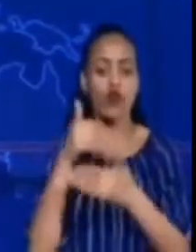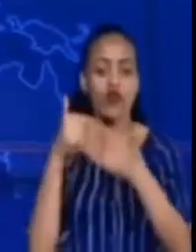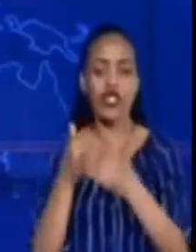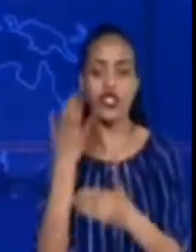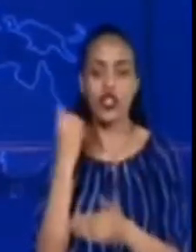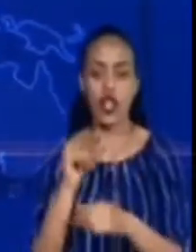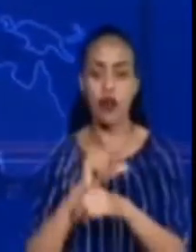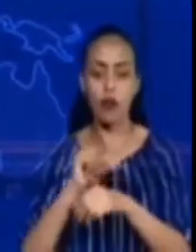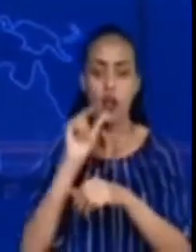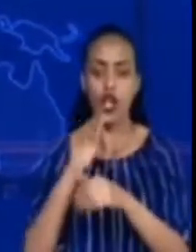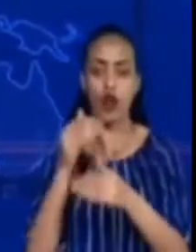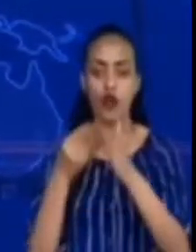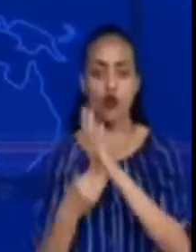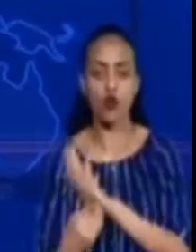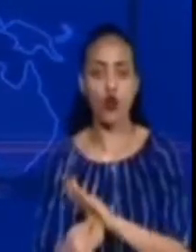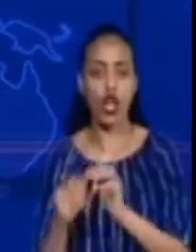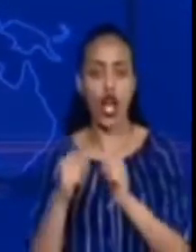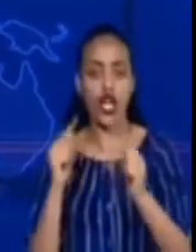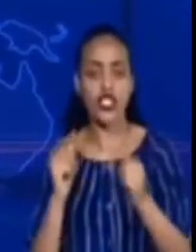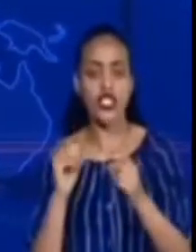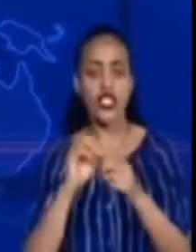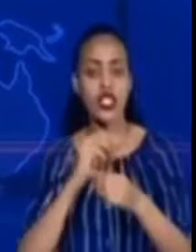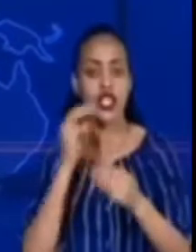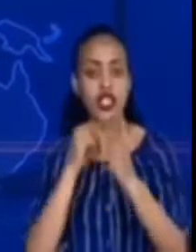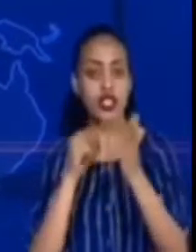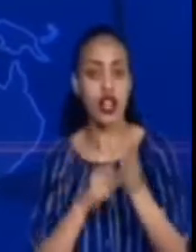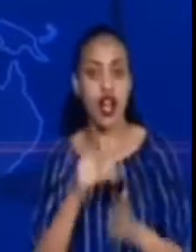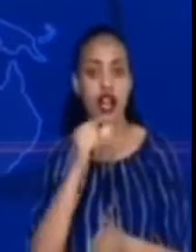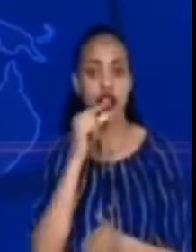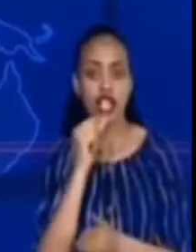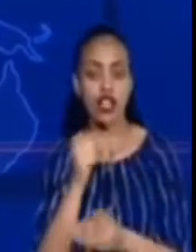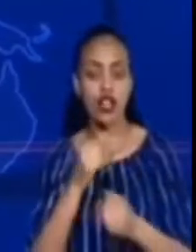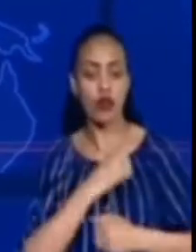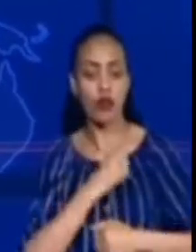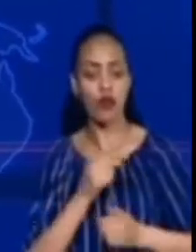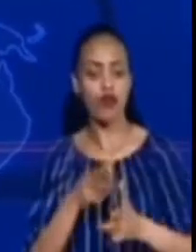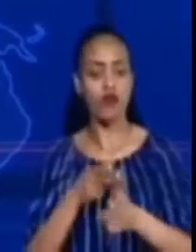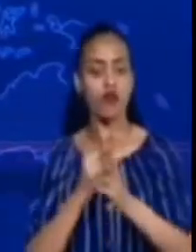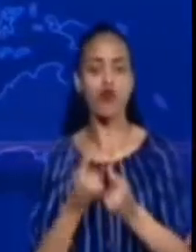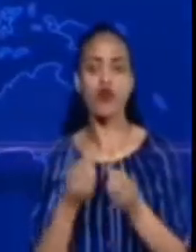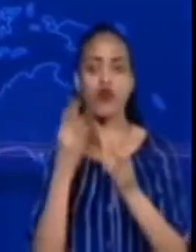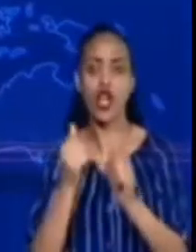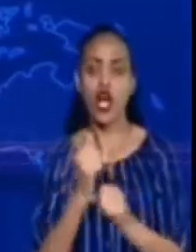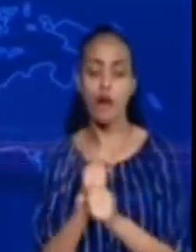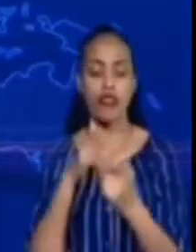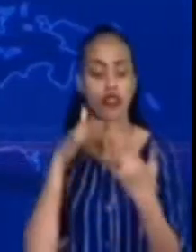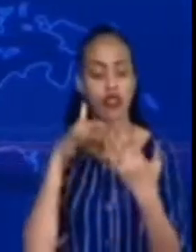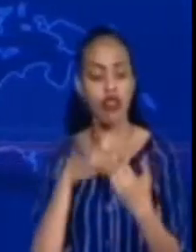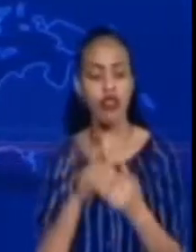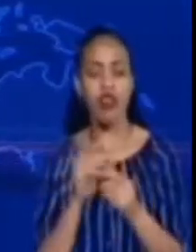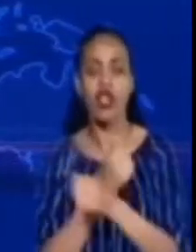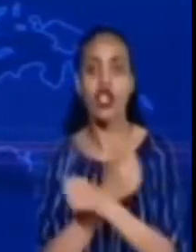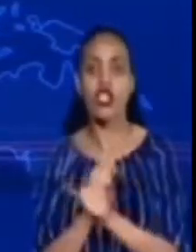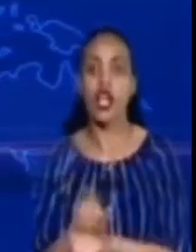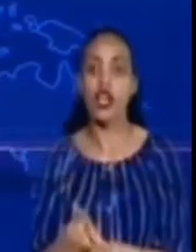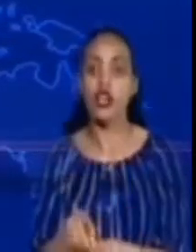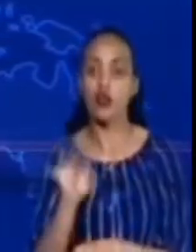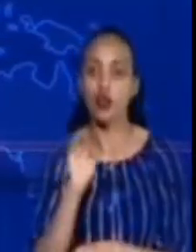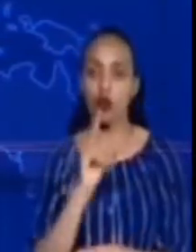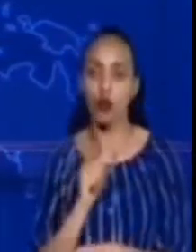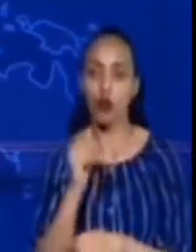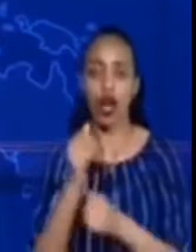ነው ያቀኛላ ተጽዕኖ ፈጣሪ መሆኔን ያቀኛላ ድምጼ እንደሚሰማ ያቀኛላ ሺዎች